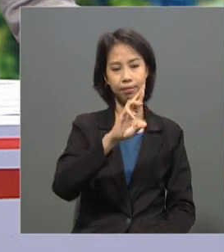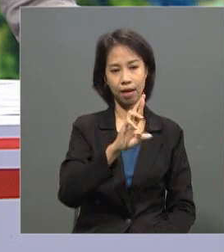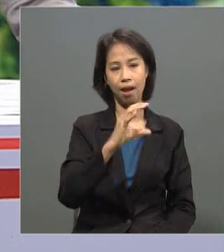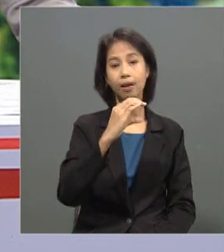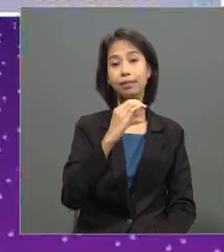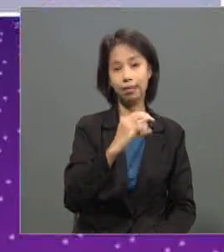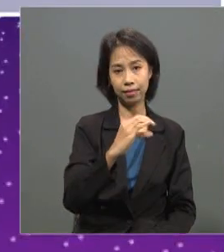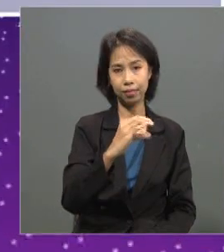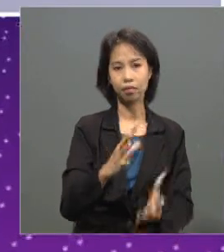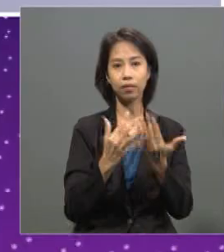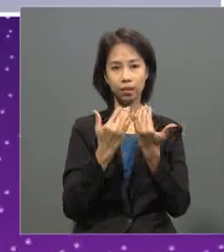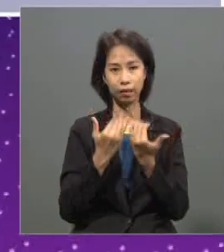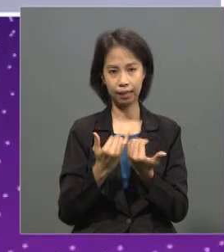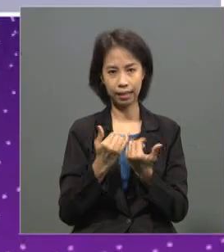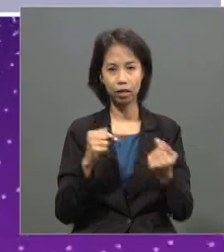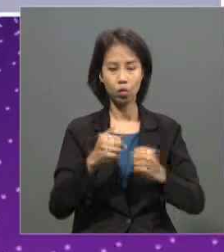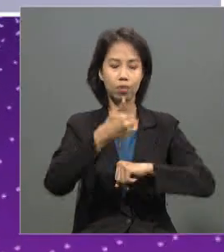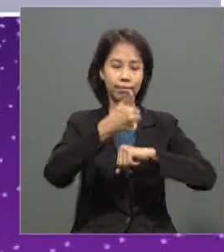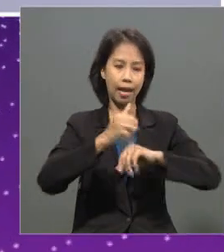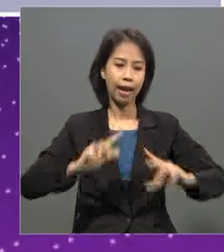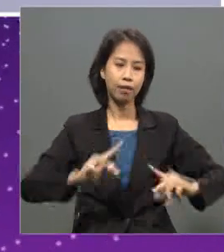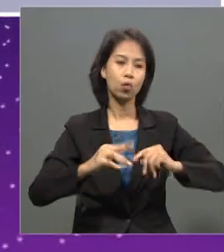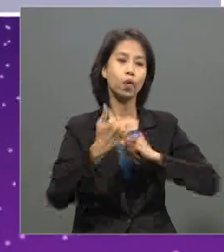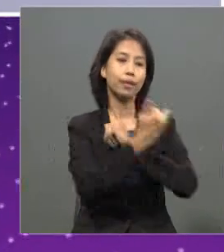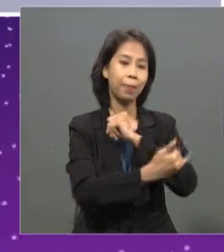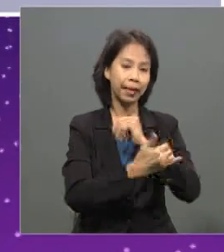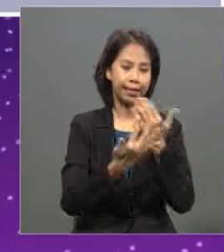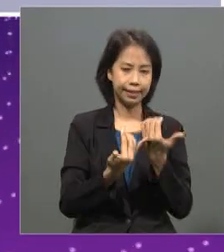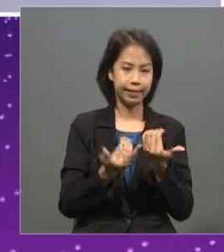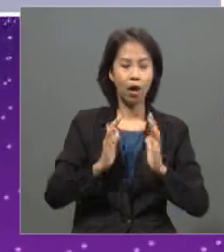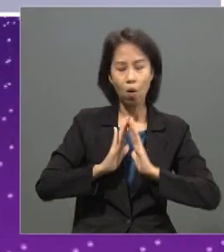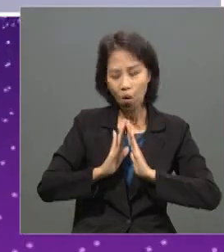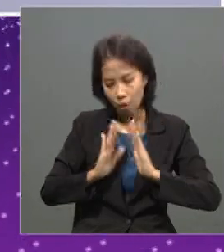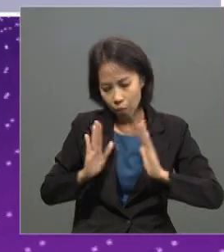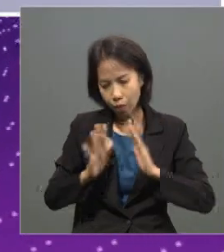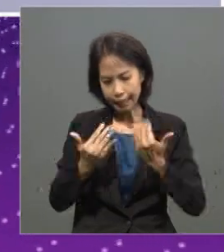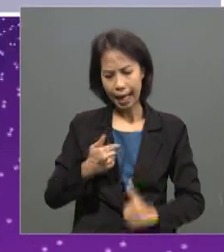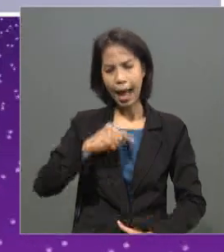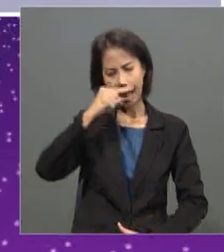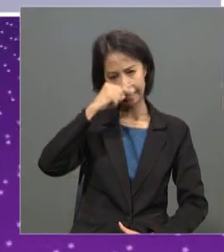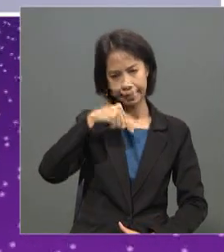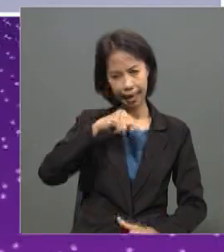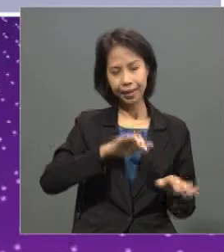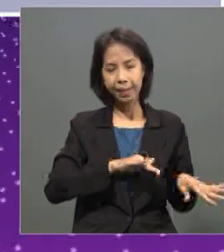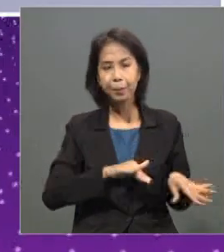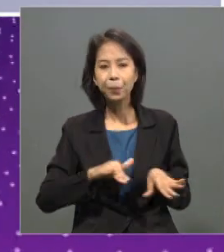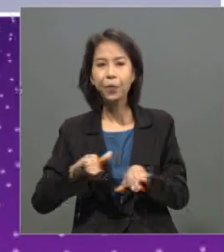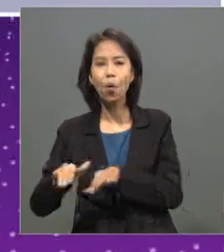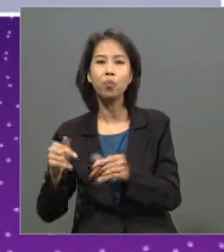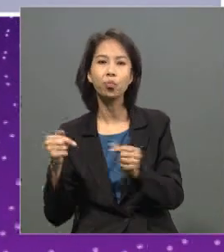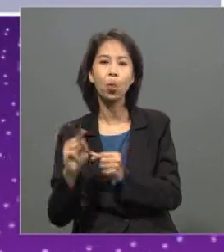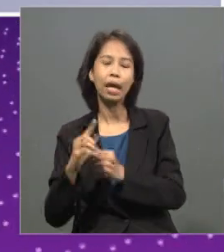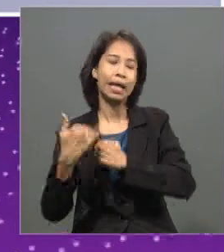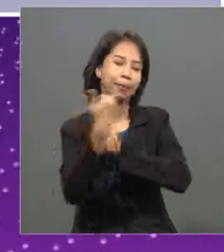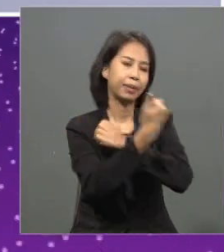โดยรัฐมนตรีว่าการกระทรวงการต่างประเทศก็ขอบคุณเสียงสนับสนุนแล้วก็ย้ำความพร้อมของไทยที่จะเป็นสะพันเชื่อมความแตกต่างของ